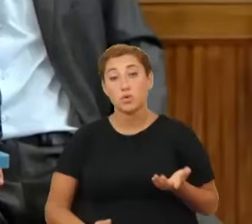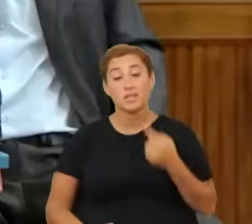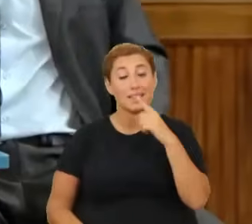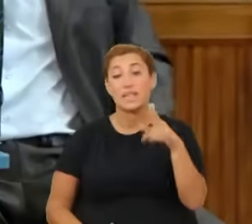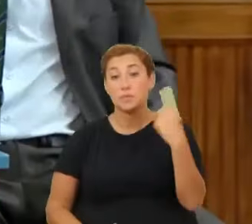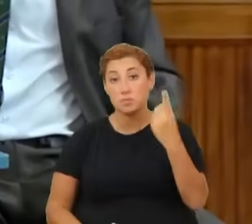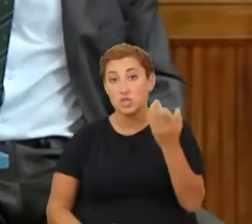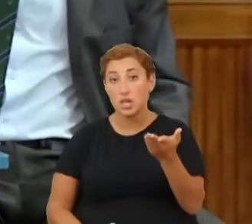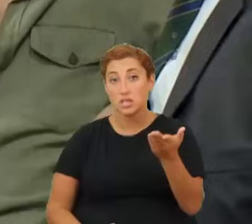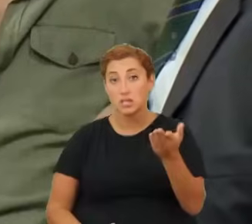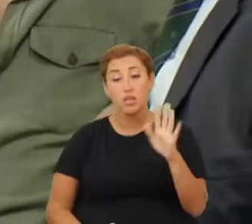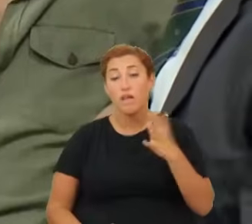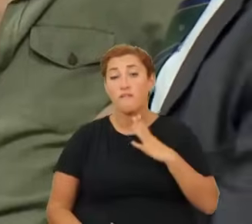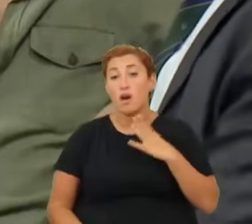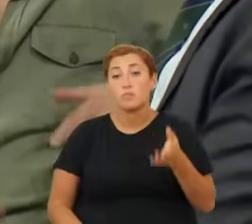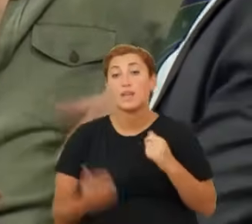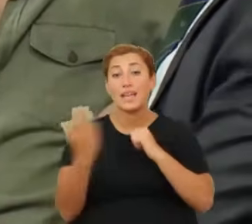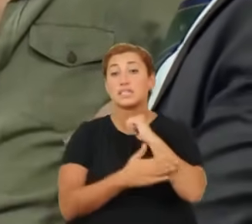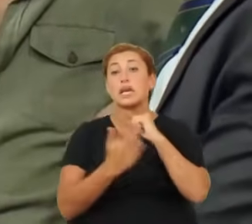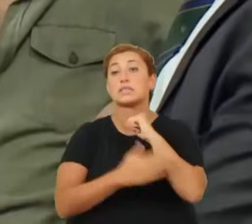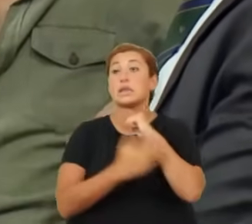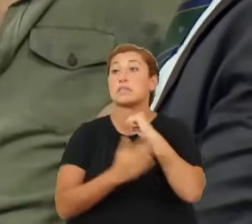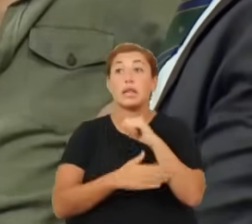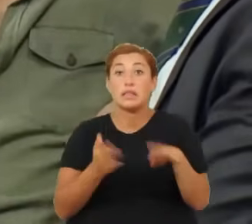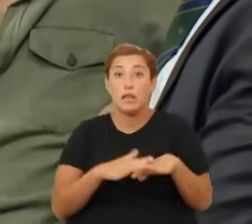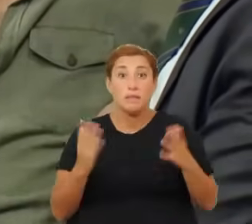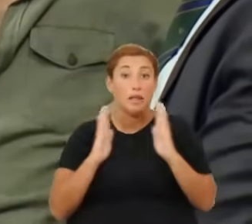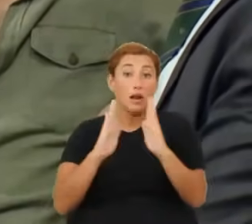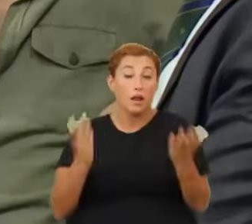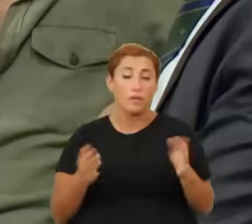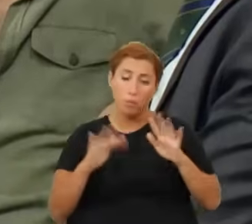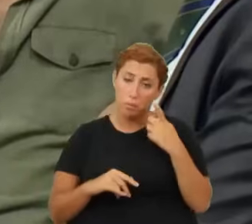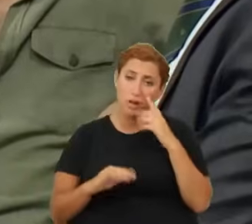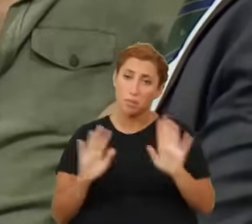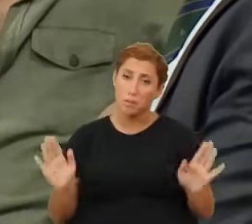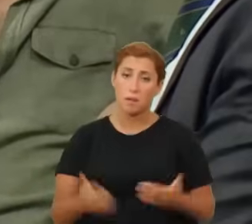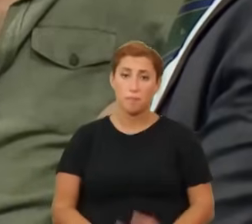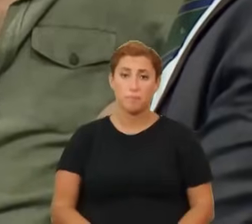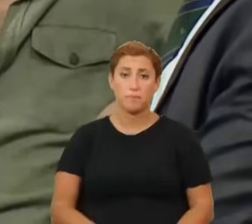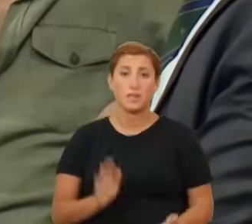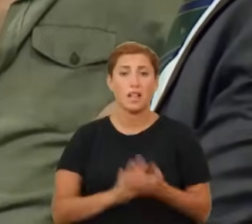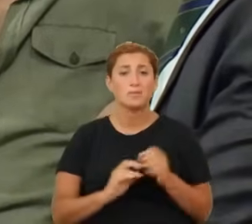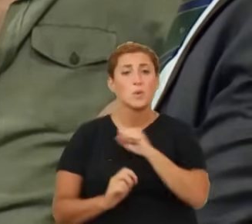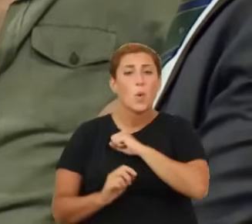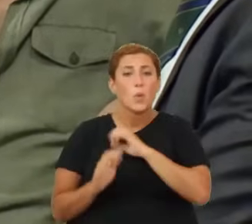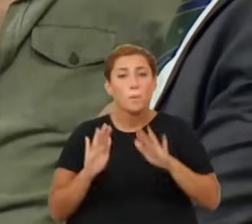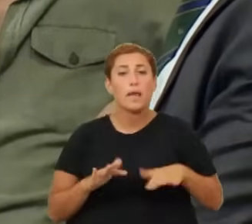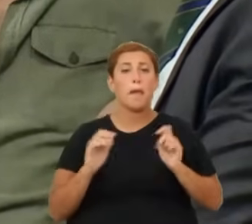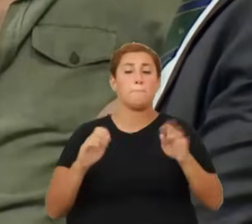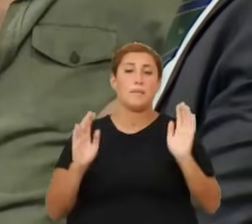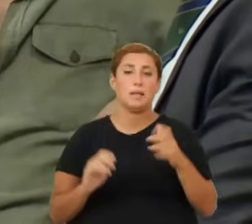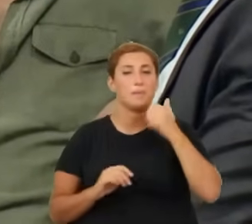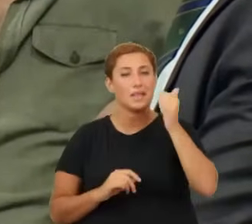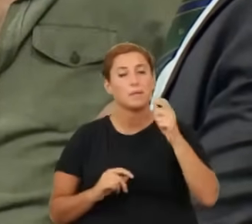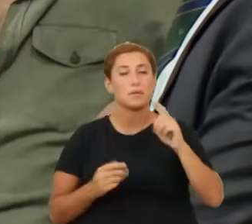Dediği gibi bir şeyse ne var bunda yani? Yasak, yasak, yasak nereye kadar? Dur bakalım, tamam. Elimizi korkak alıştırmayalım.